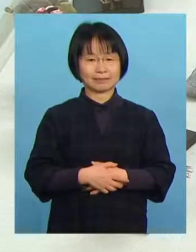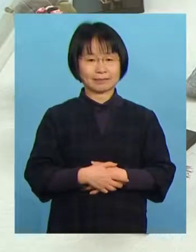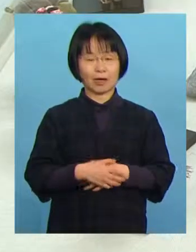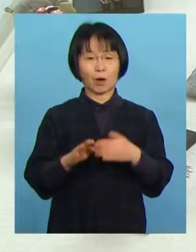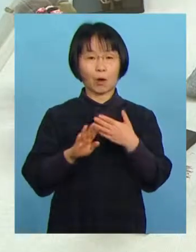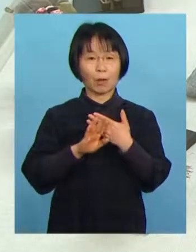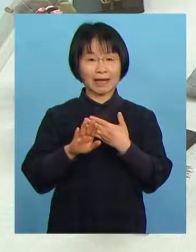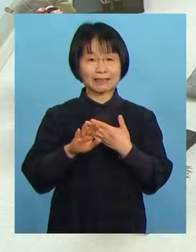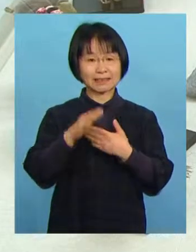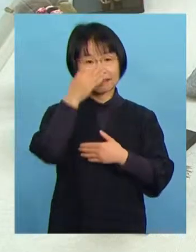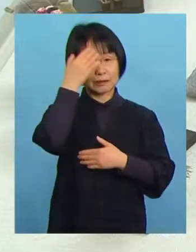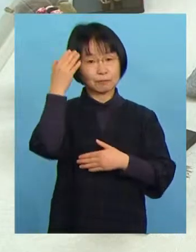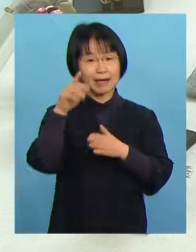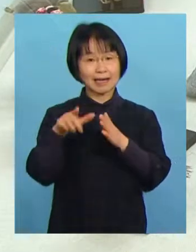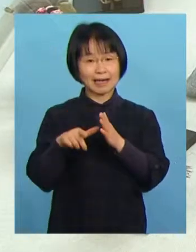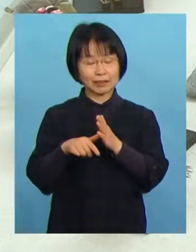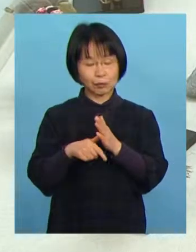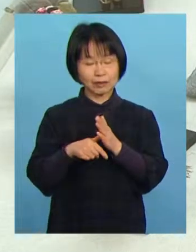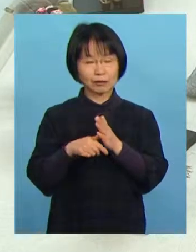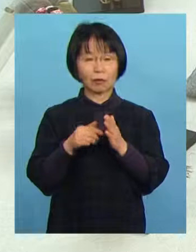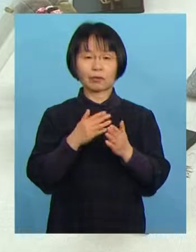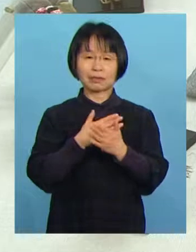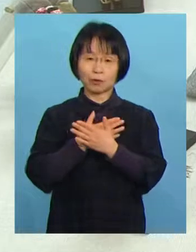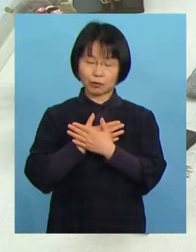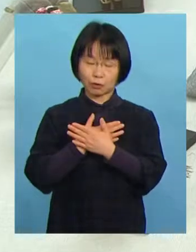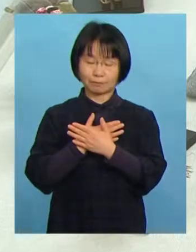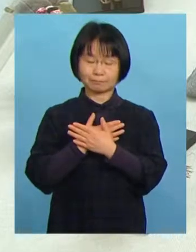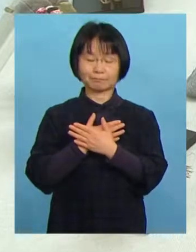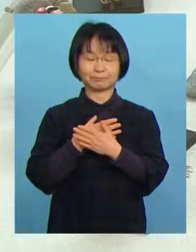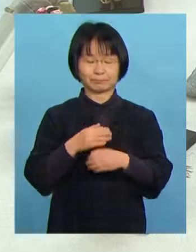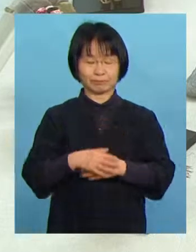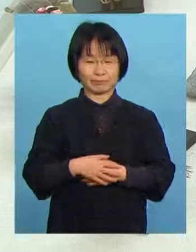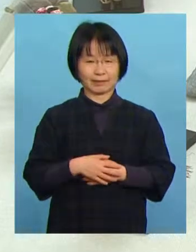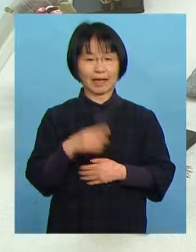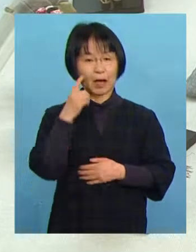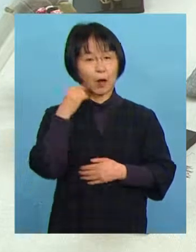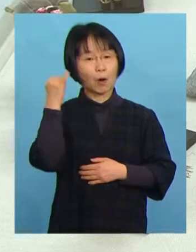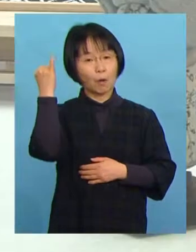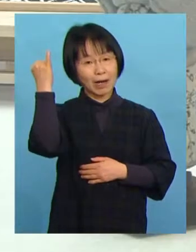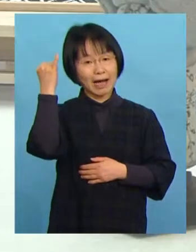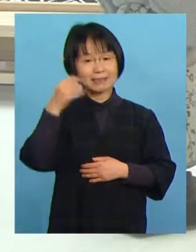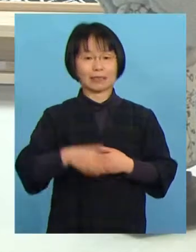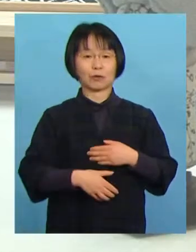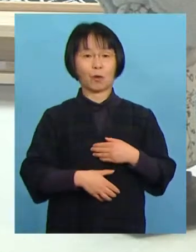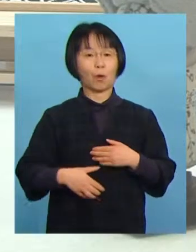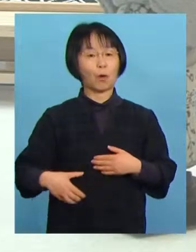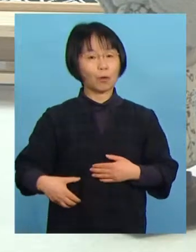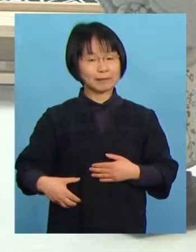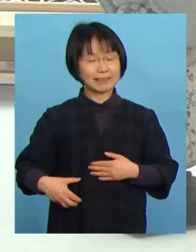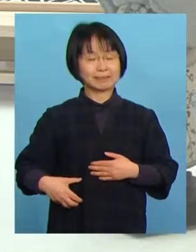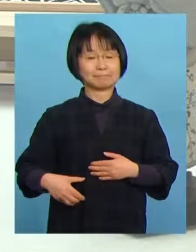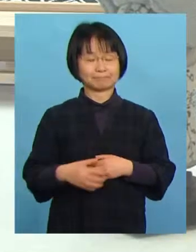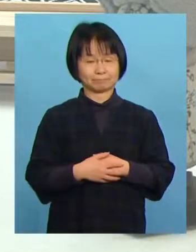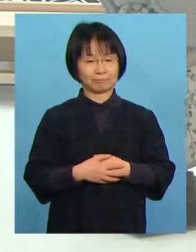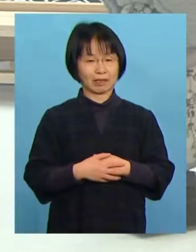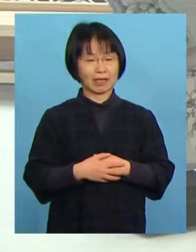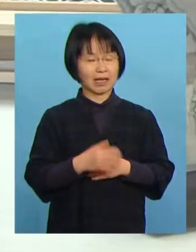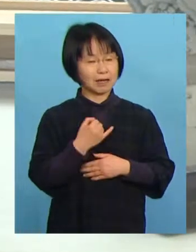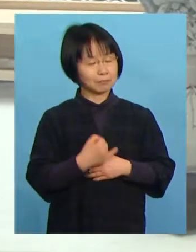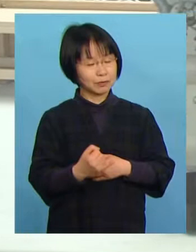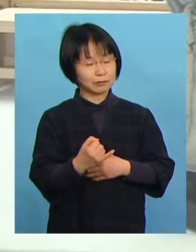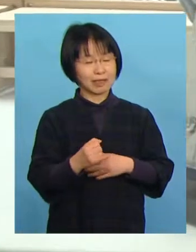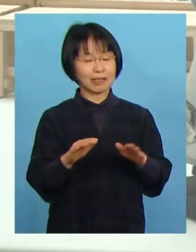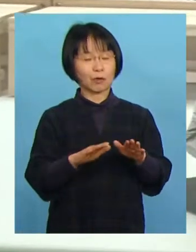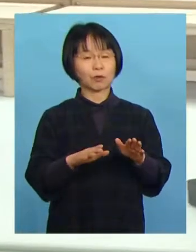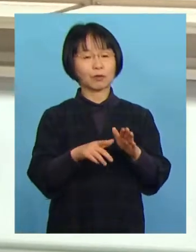にですね若い頃の散歩着であったり、お母さんの着物の帯、あるいは娘さんが子供の頃に着